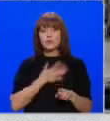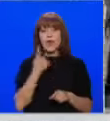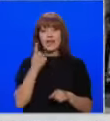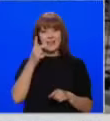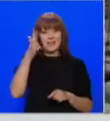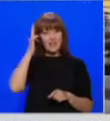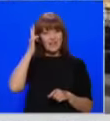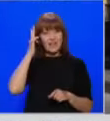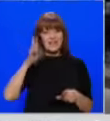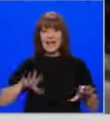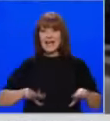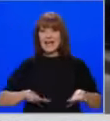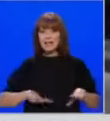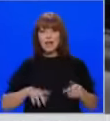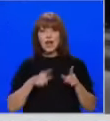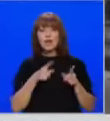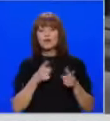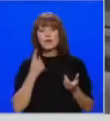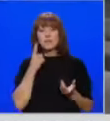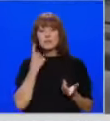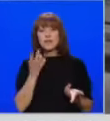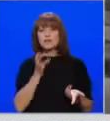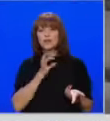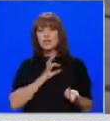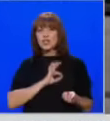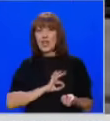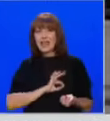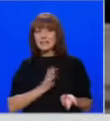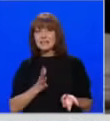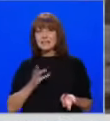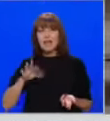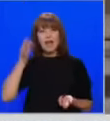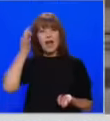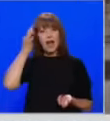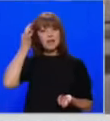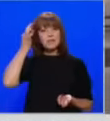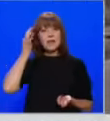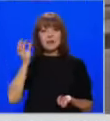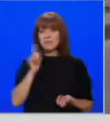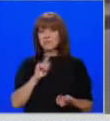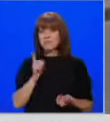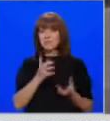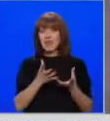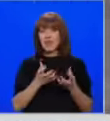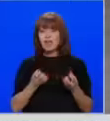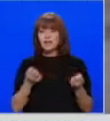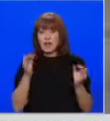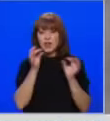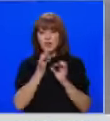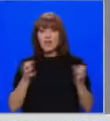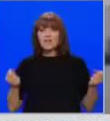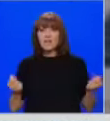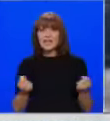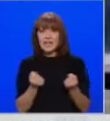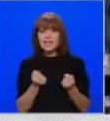френски гражданин. Той е разчитал изключително на шанса и на случайността, не е предприял абсолютно никакви действия за предотвратяване на евентуално ПТП. Ето защо